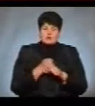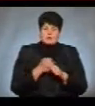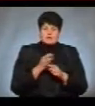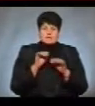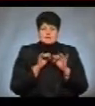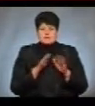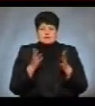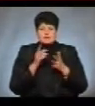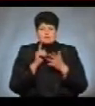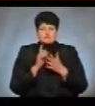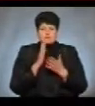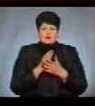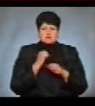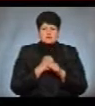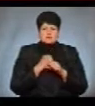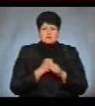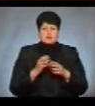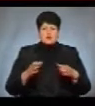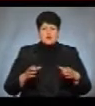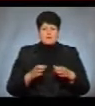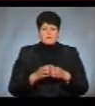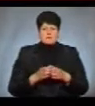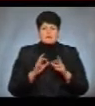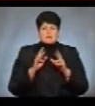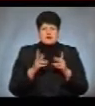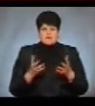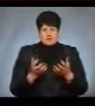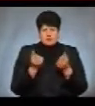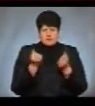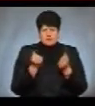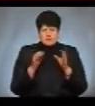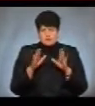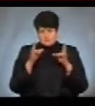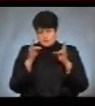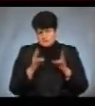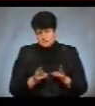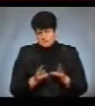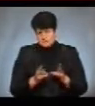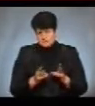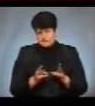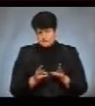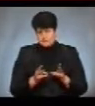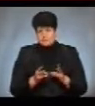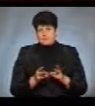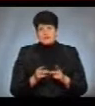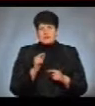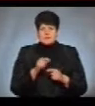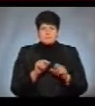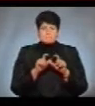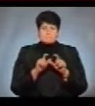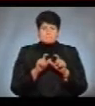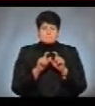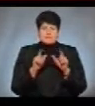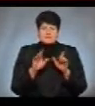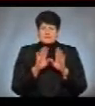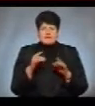обов'язково має зробити, здійснити громада, так, як врятувати в разі небезпеки та такі пам'ятки, які не в